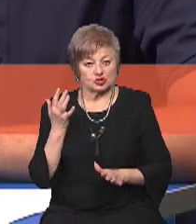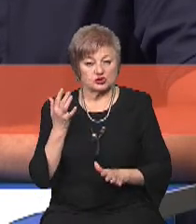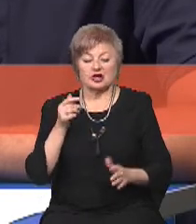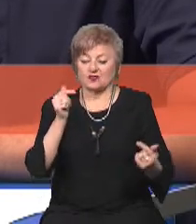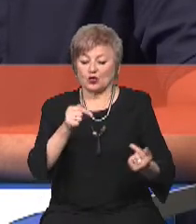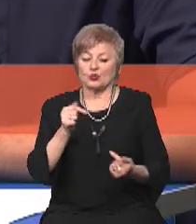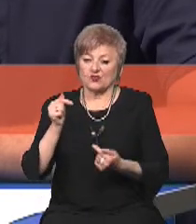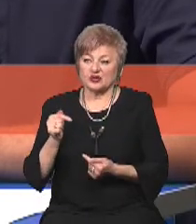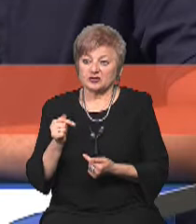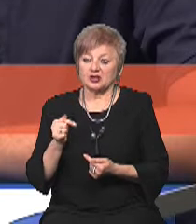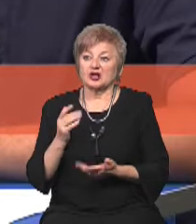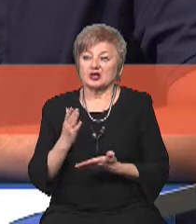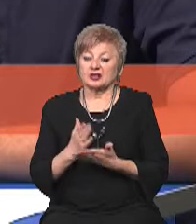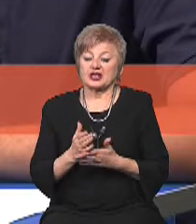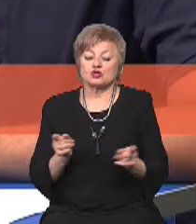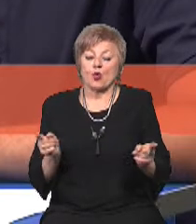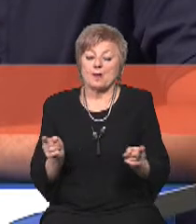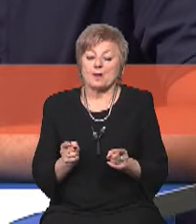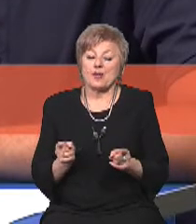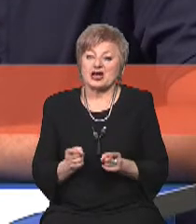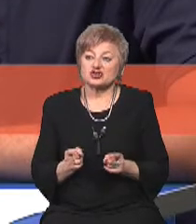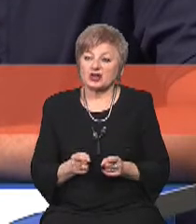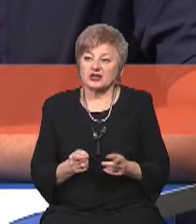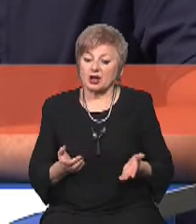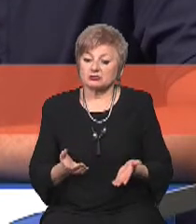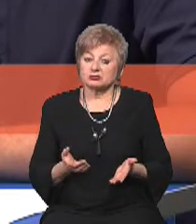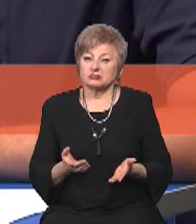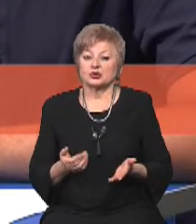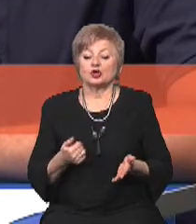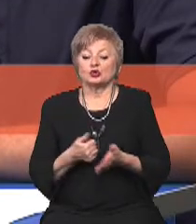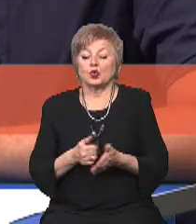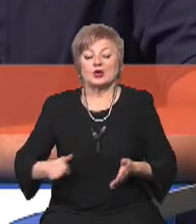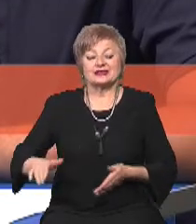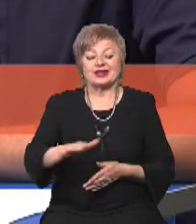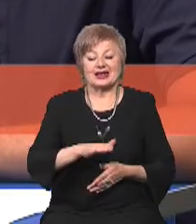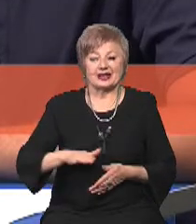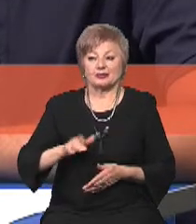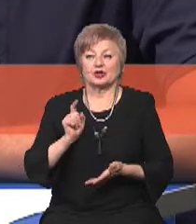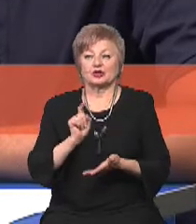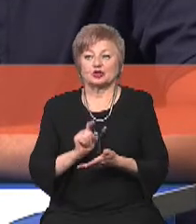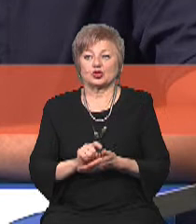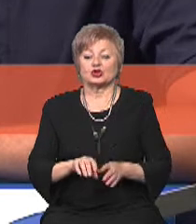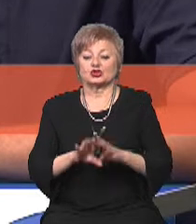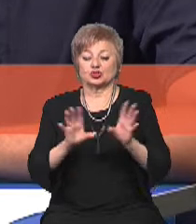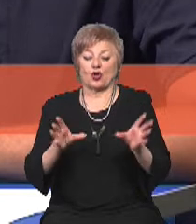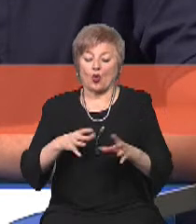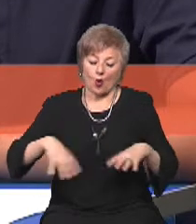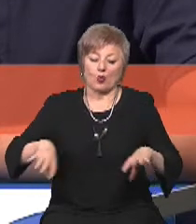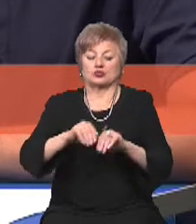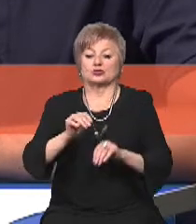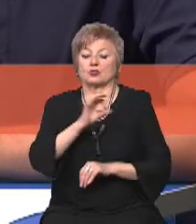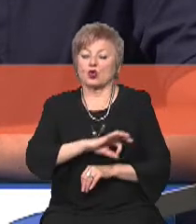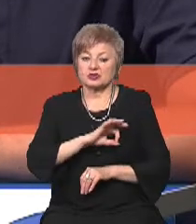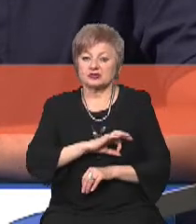є певні обмеження щодо території, вона має бути загального користування,